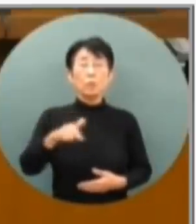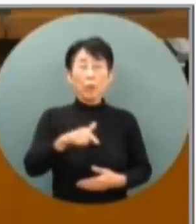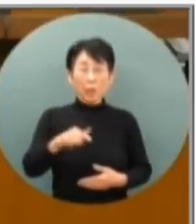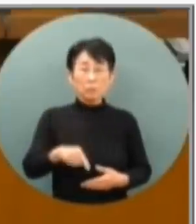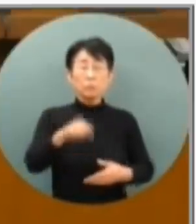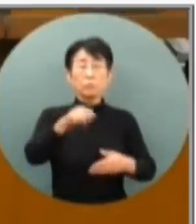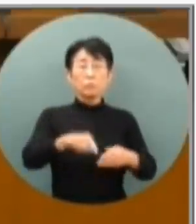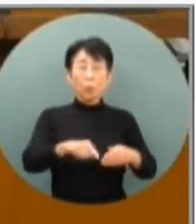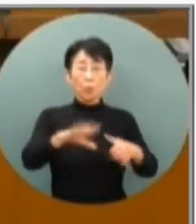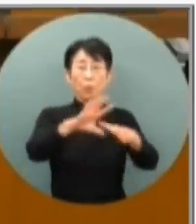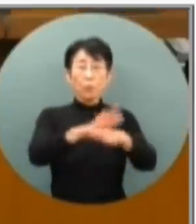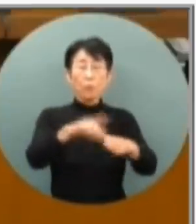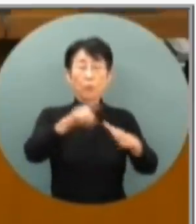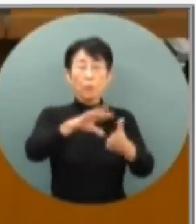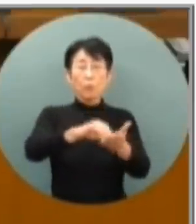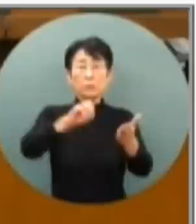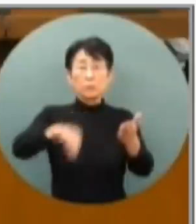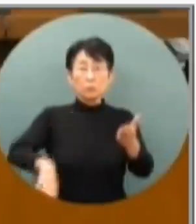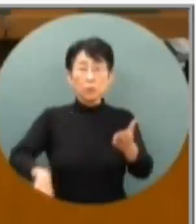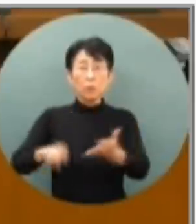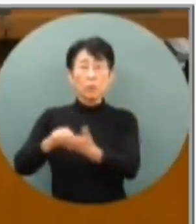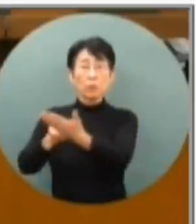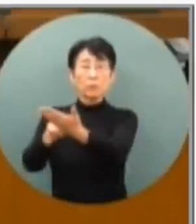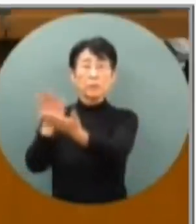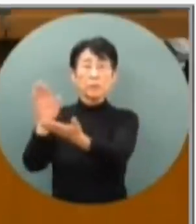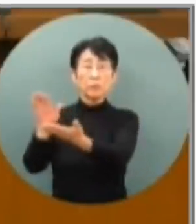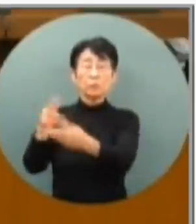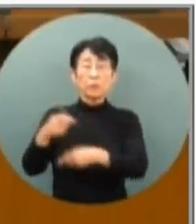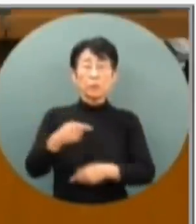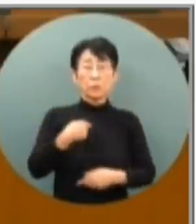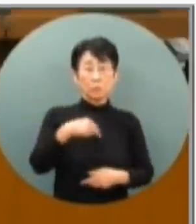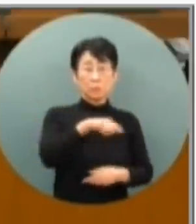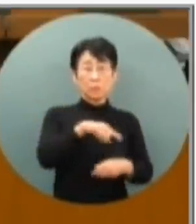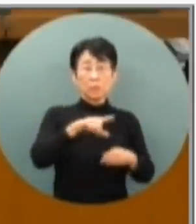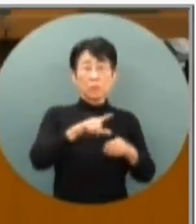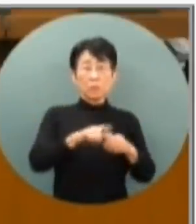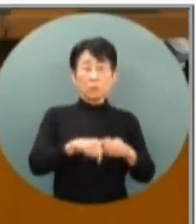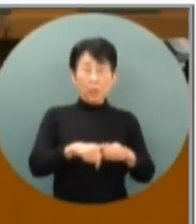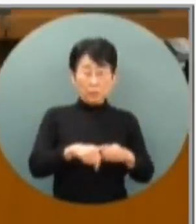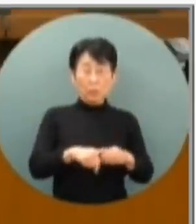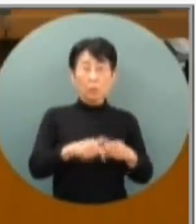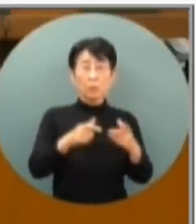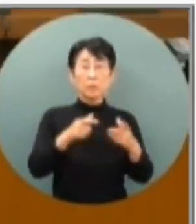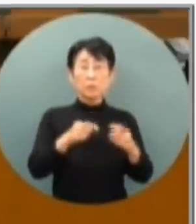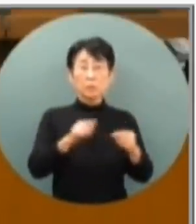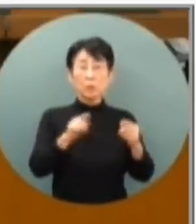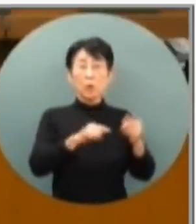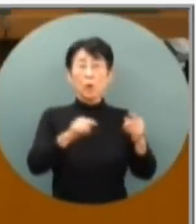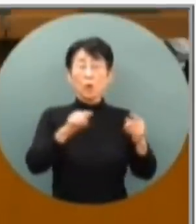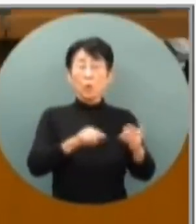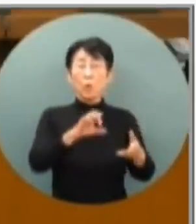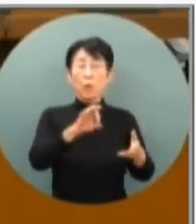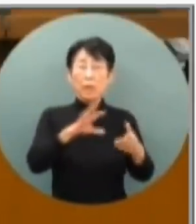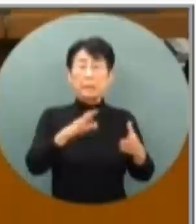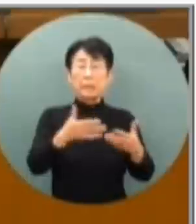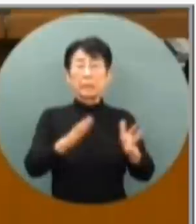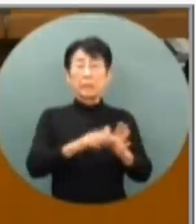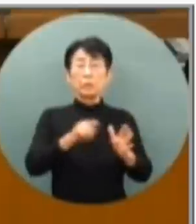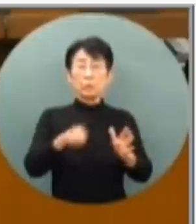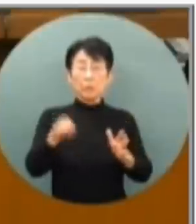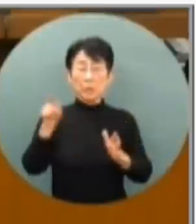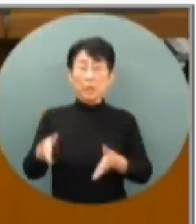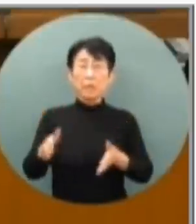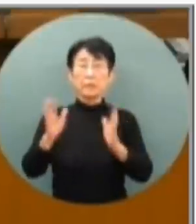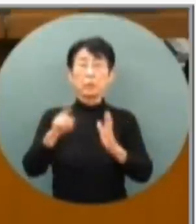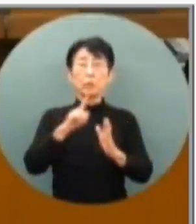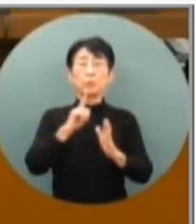要求をされているわけでありますが、私どもも後援団体として位置づけられておりますし、当然ながら賛同させてい